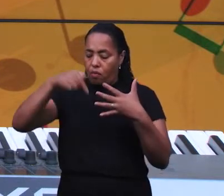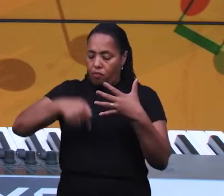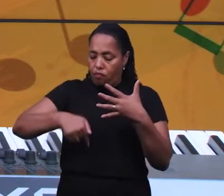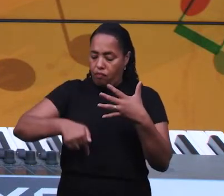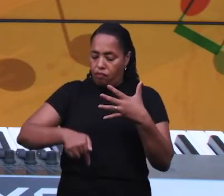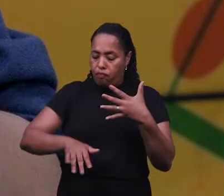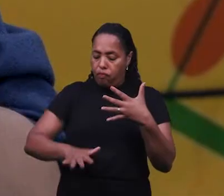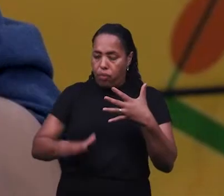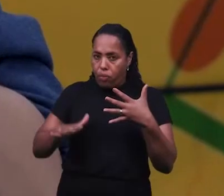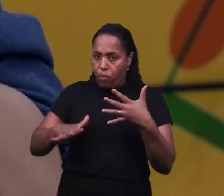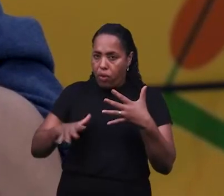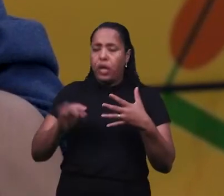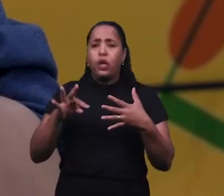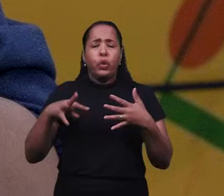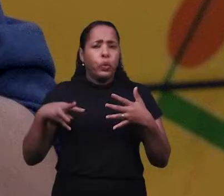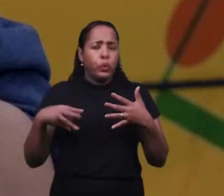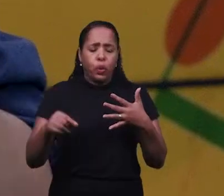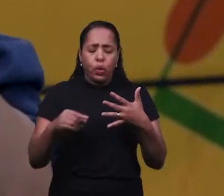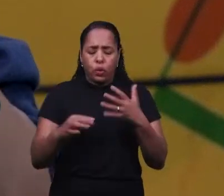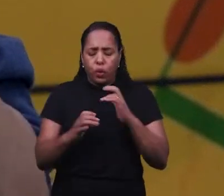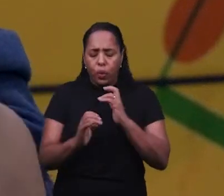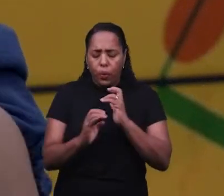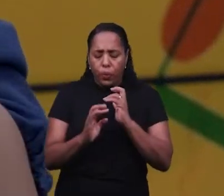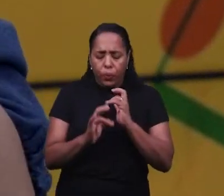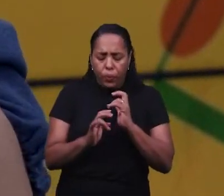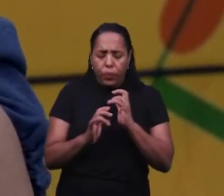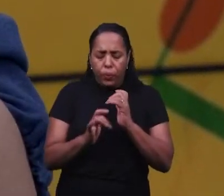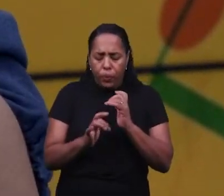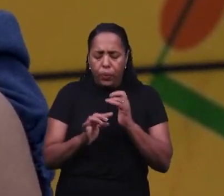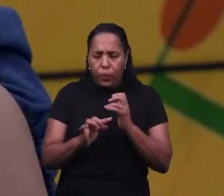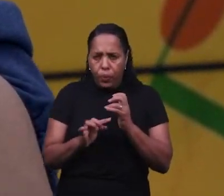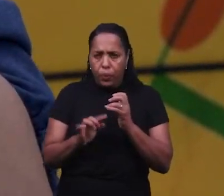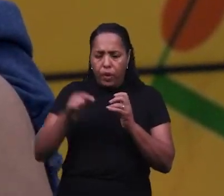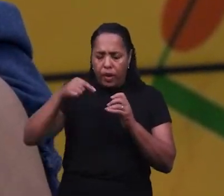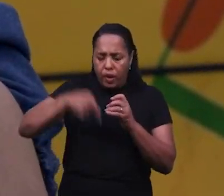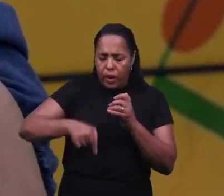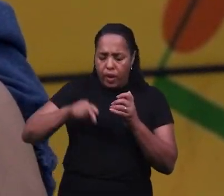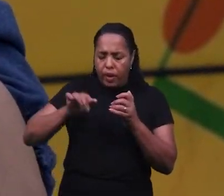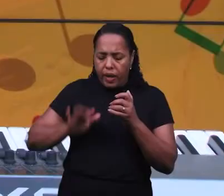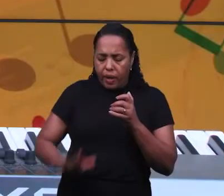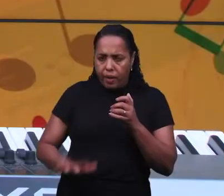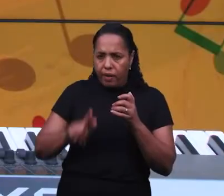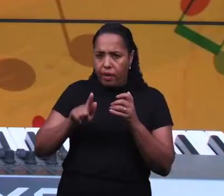grave. Et il faut boucher tous les trous.